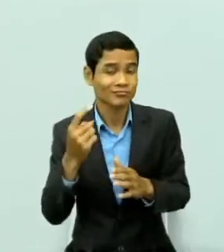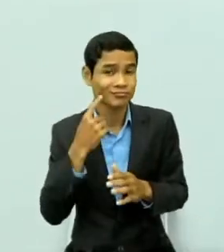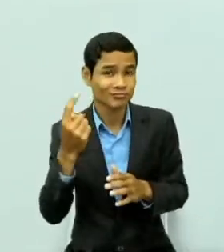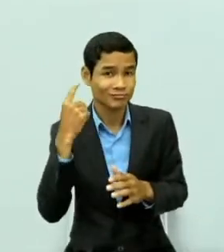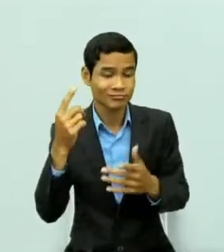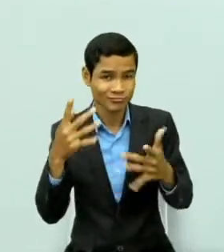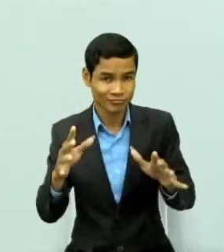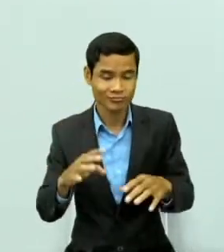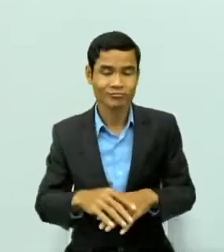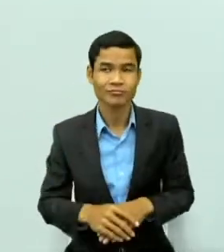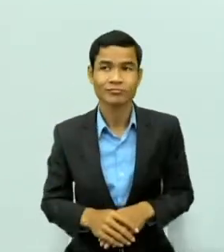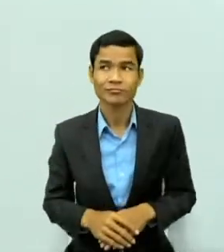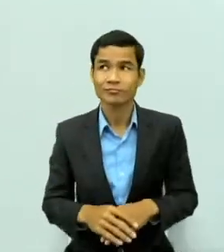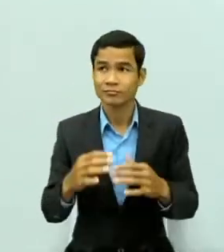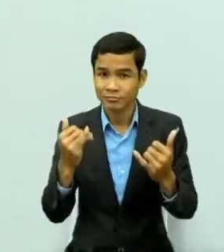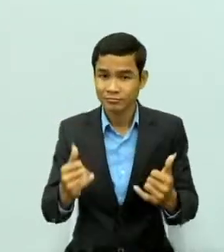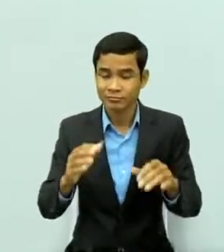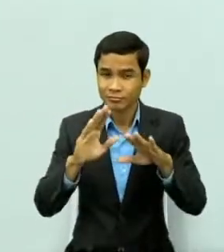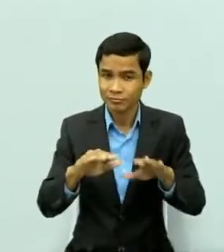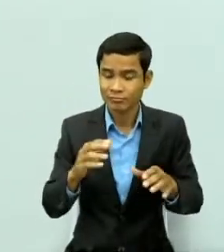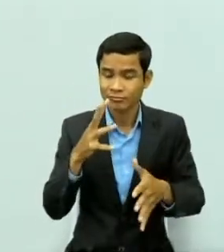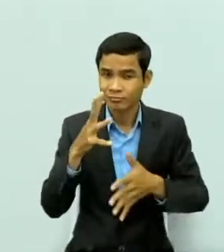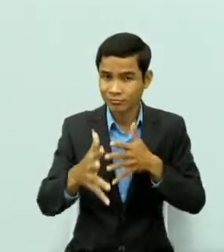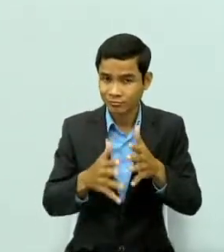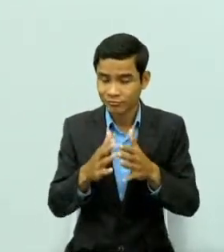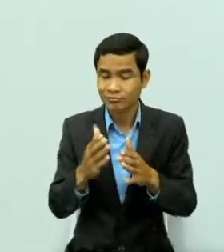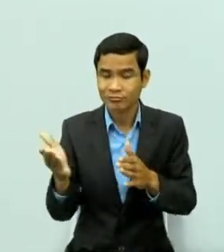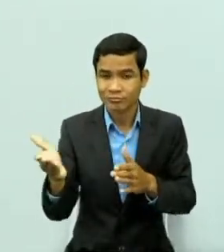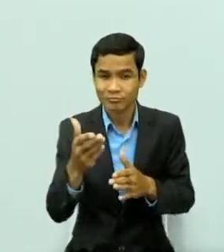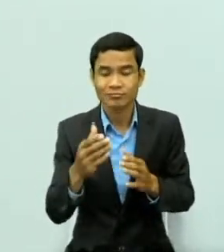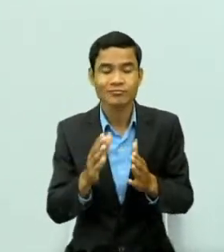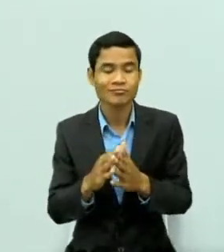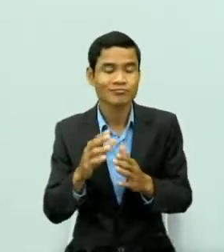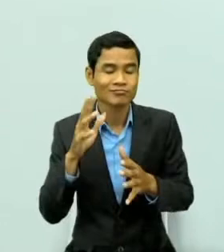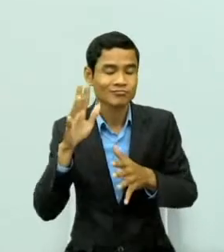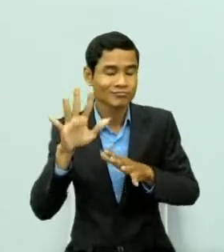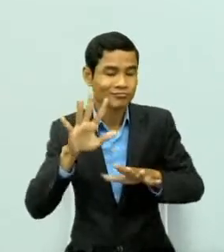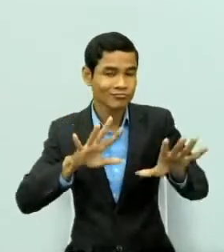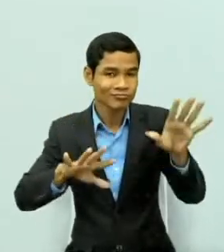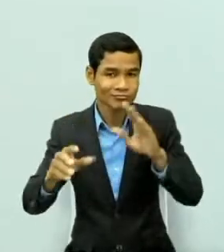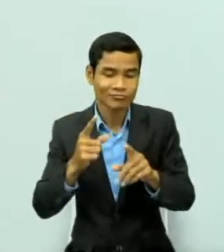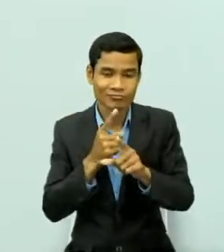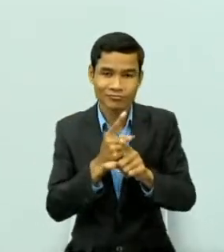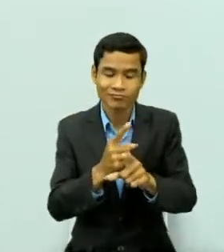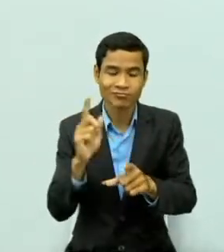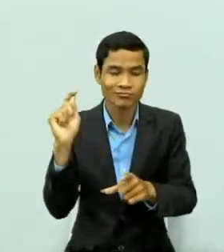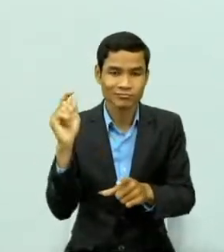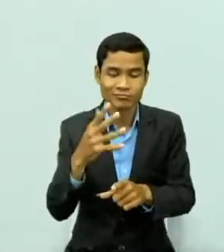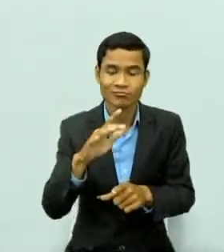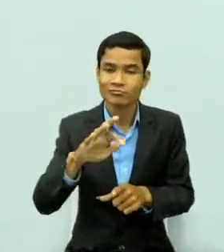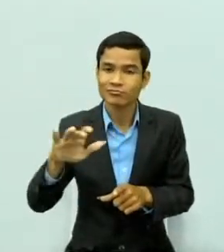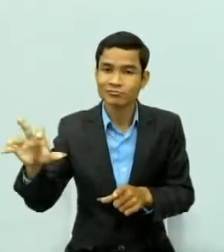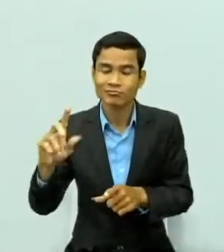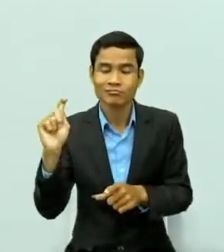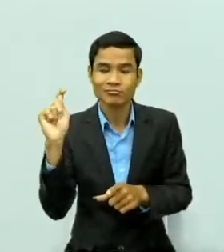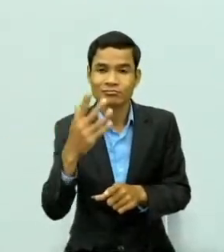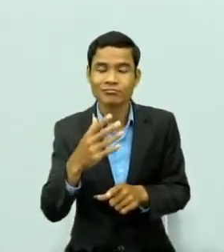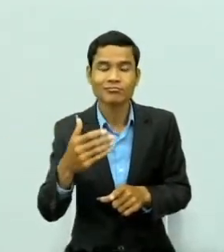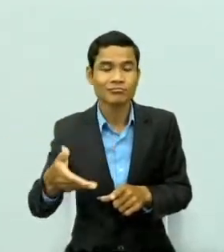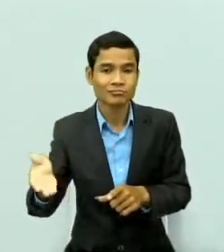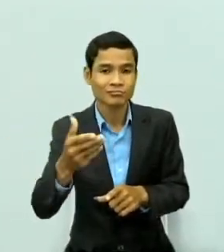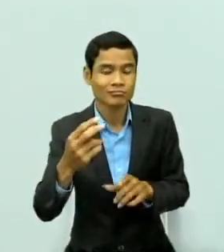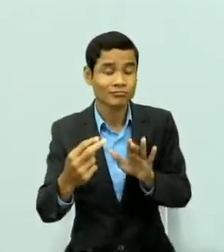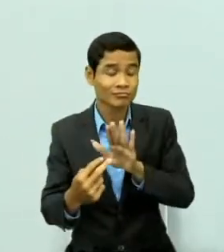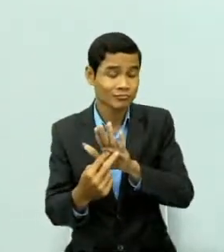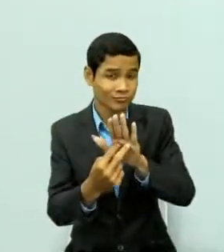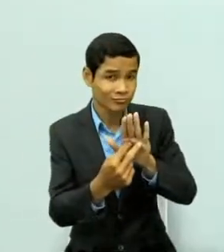រួចរាល់ហើយដែរឥឡូវកូនកូនត្រៀមខ្លួនណាដើម្បីធ្វើសញ្ញាទៅតាមបណ្ណសរុបភាពដែលអ្នកគ្រូបានបង្ហាញជូន